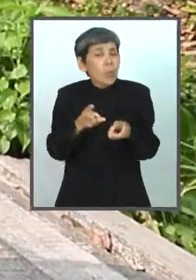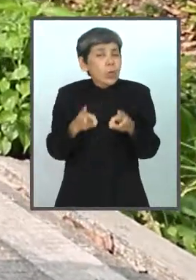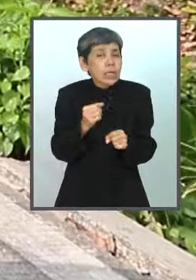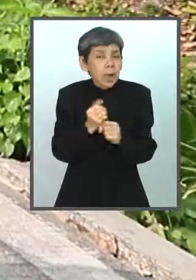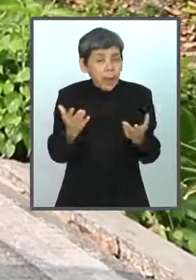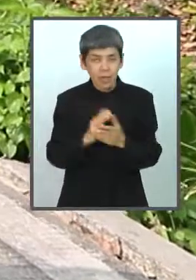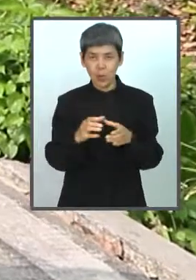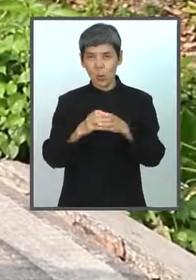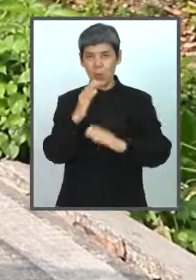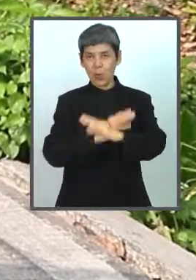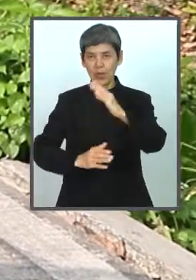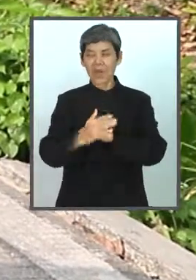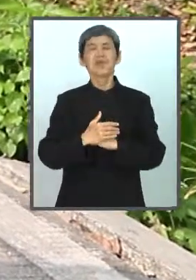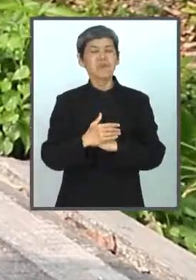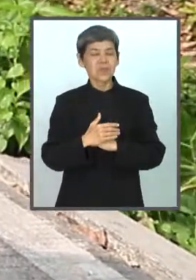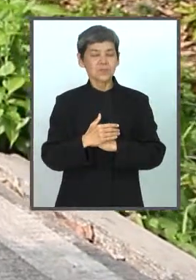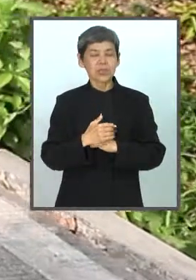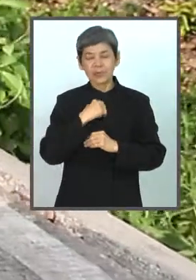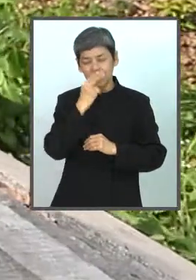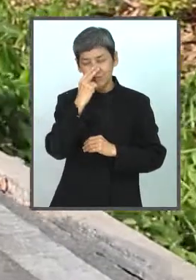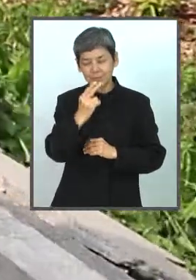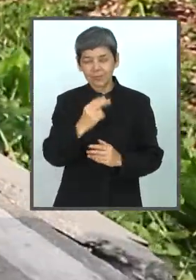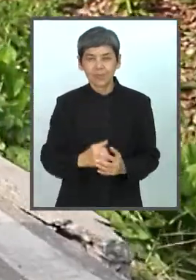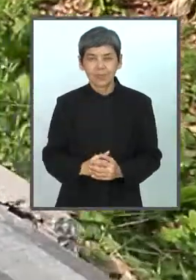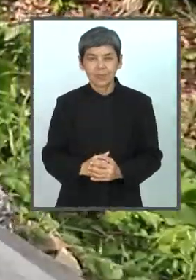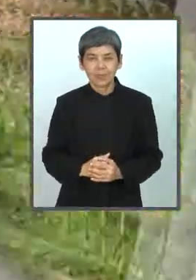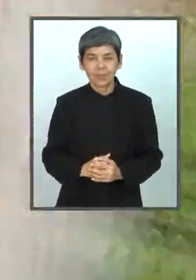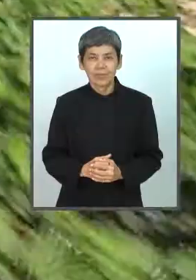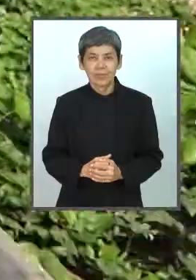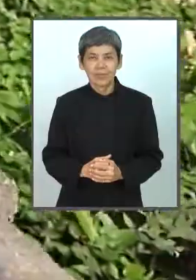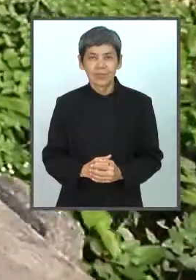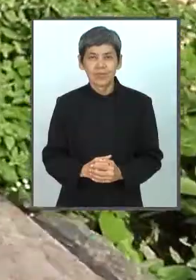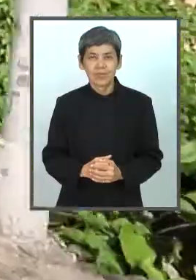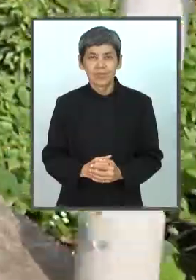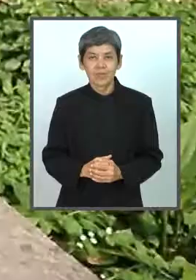ก็มีกลุ่มคนพิการเยอะมากน้อยแค่ไหนตามผมมาเลยครับ